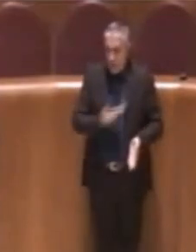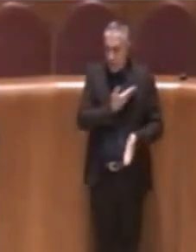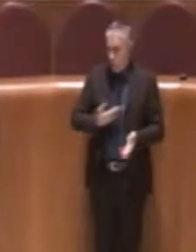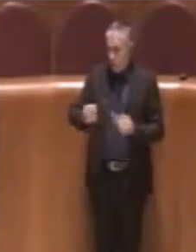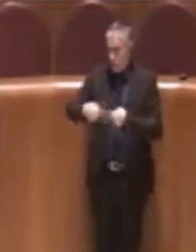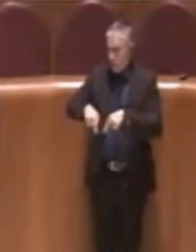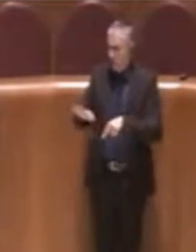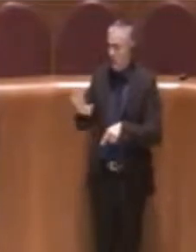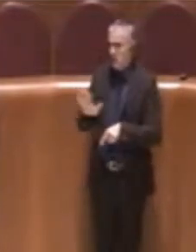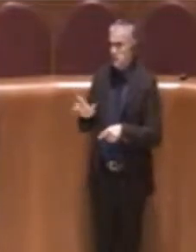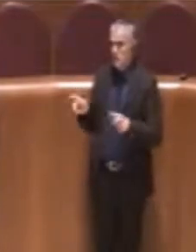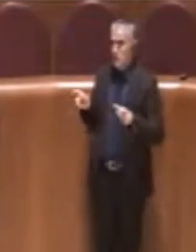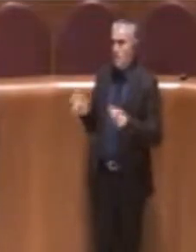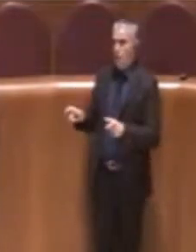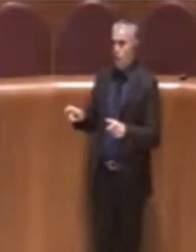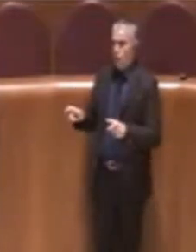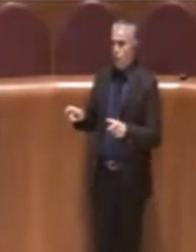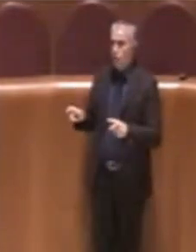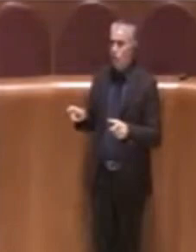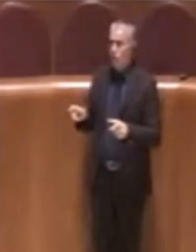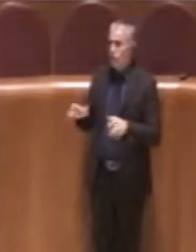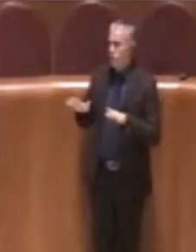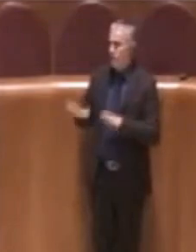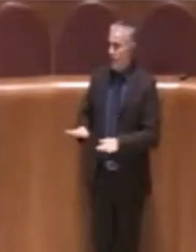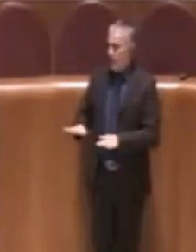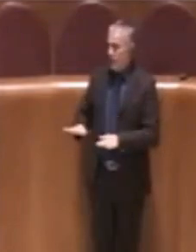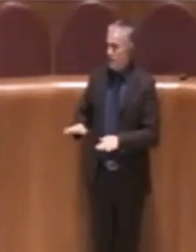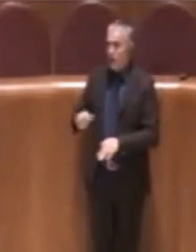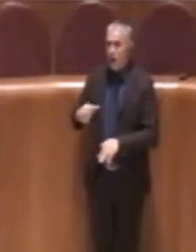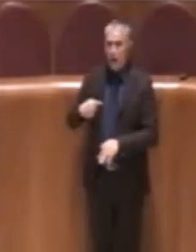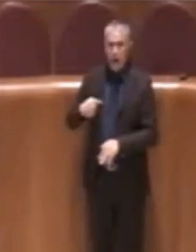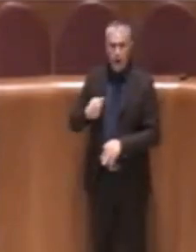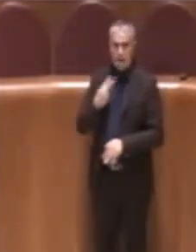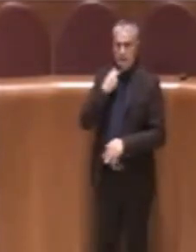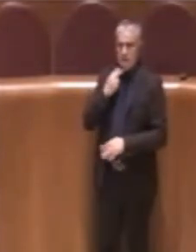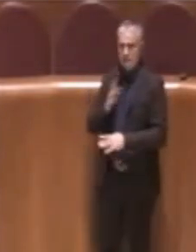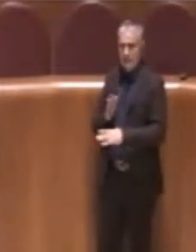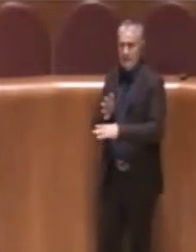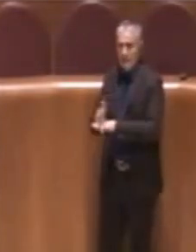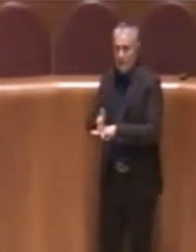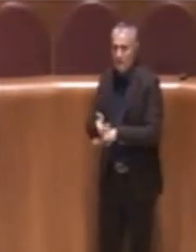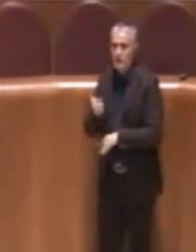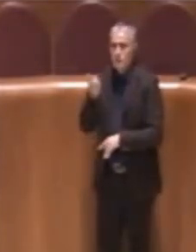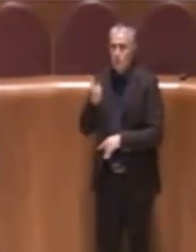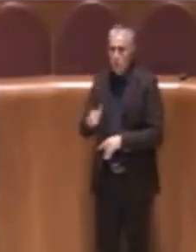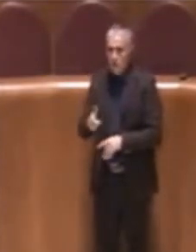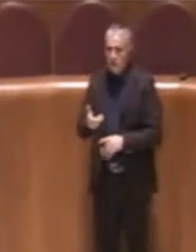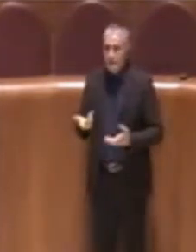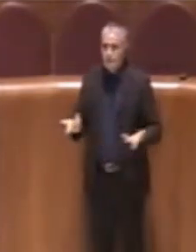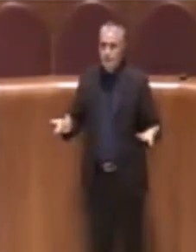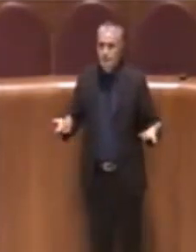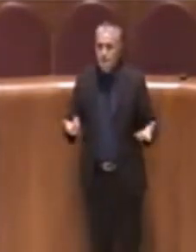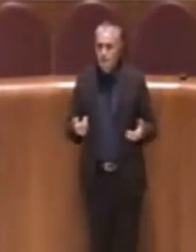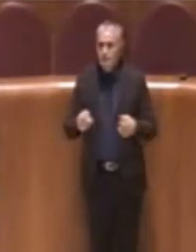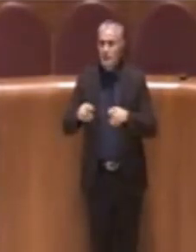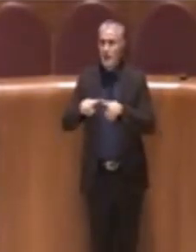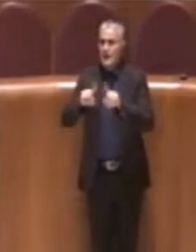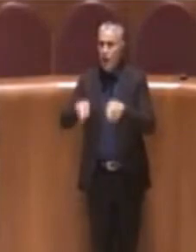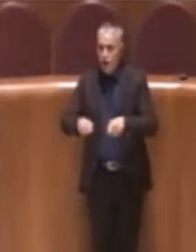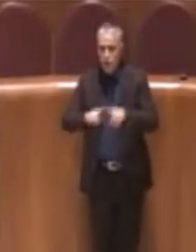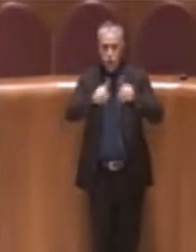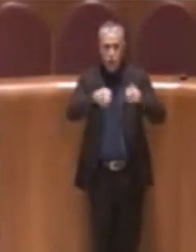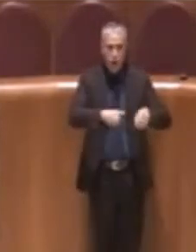stata un'inerzia che ci vede costretti a intervenire, perché non possiamo vedere le attività commerciali che